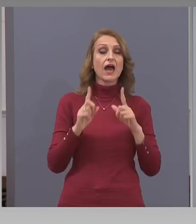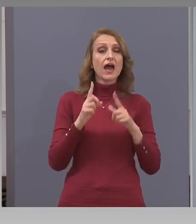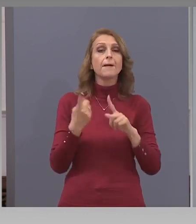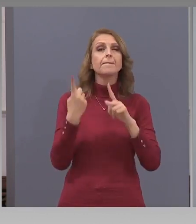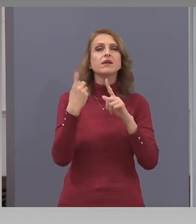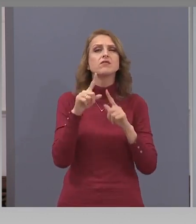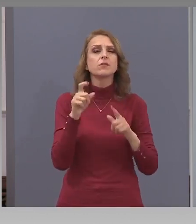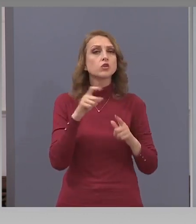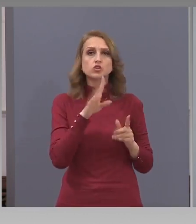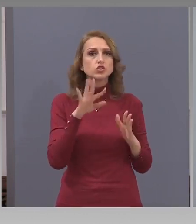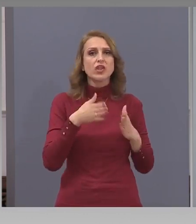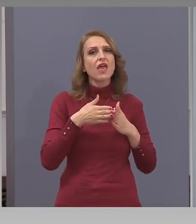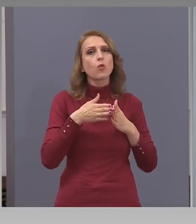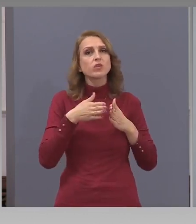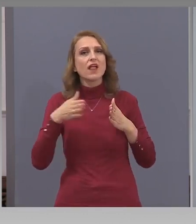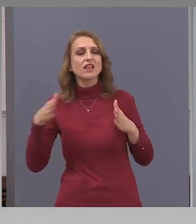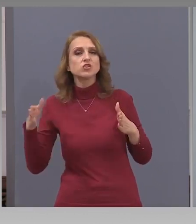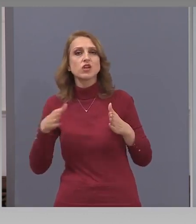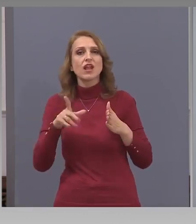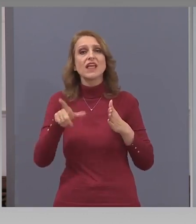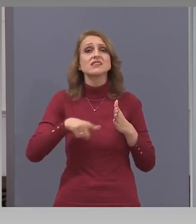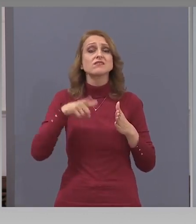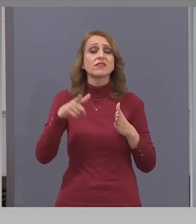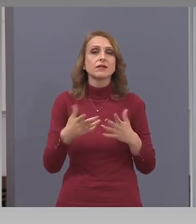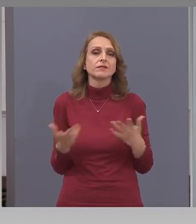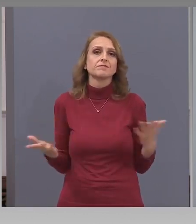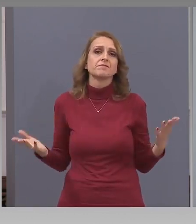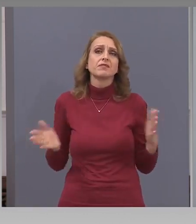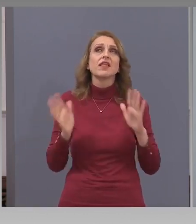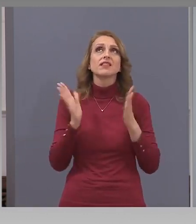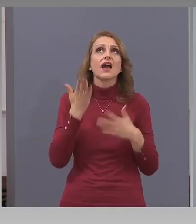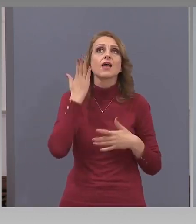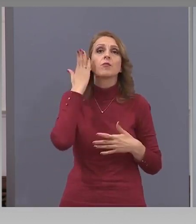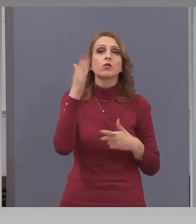извънредното положение до кога? Дай Боже това да свърши.